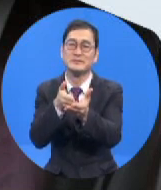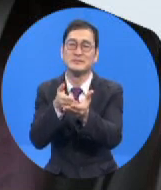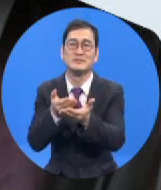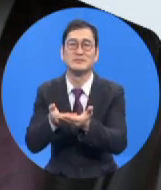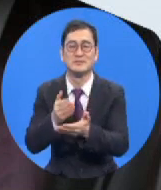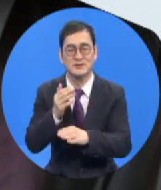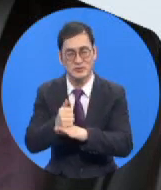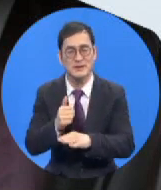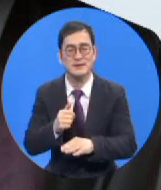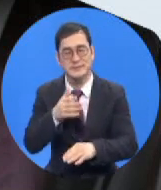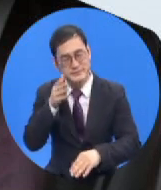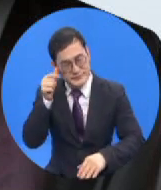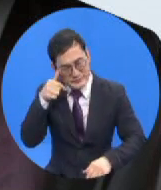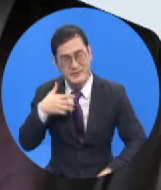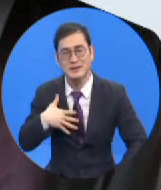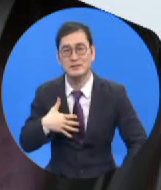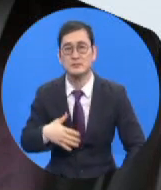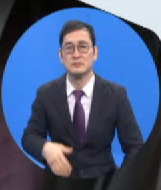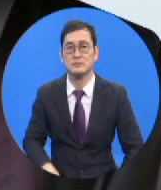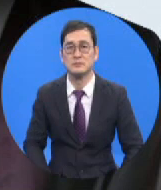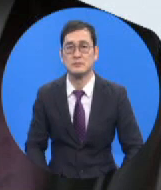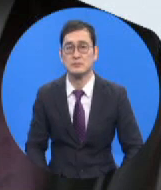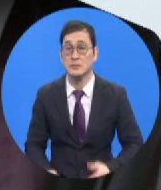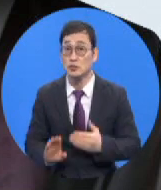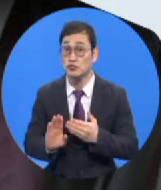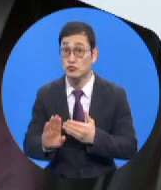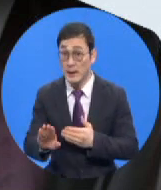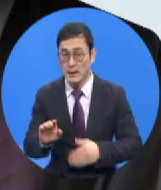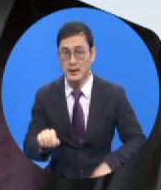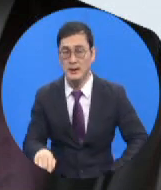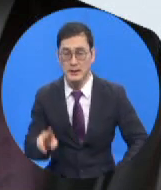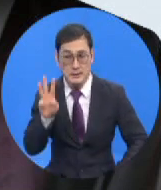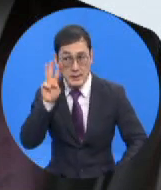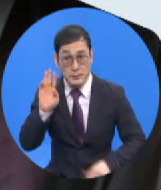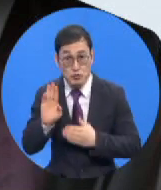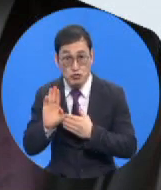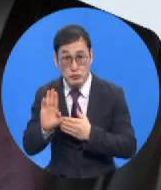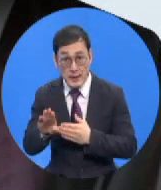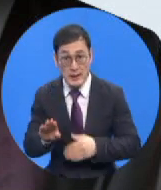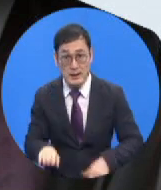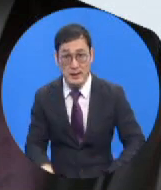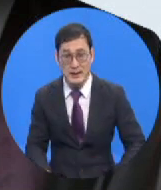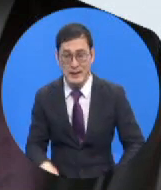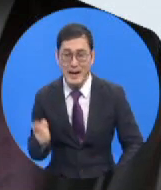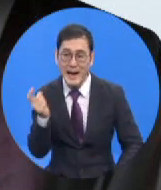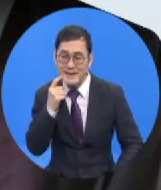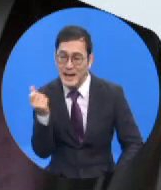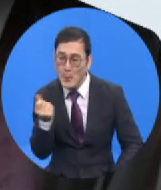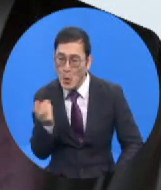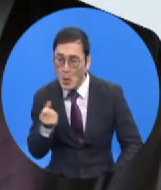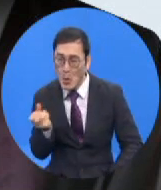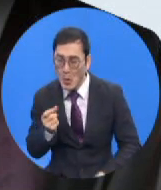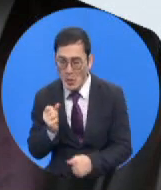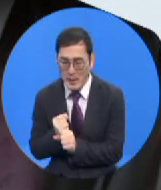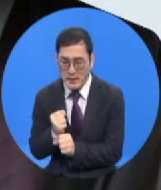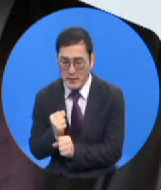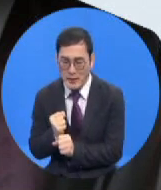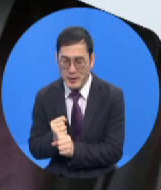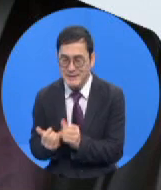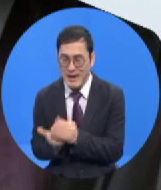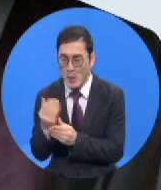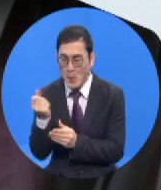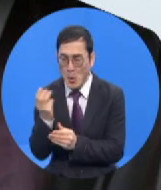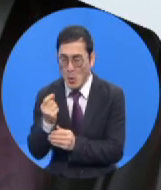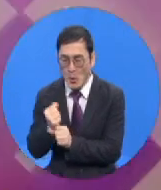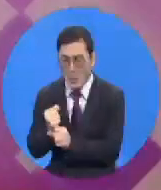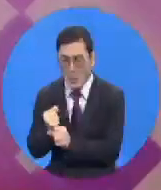문제는 사흘 뒤에 결국 가짜 사건 번호로 김학의 출금을 요청했다, 이렇게 지금 동아일보는 보도하고